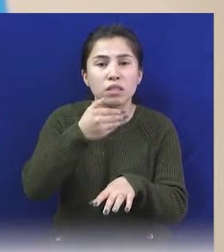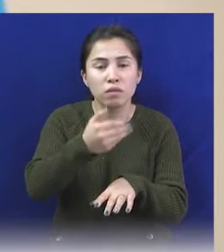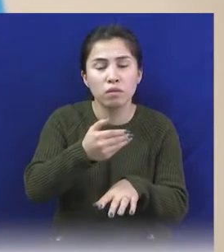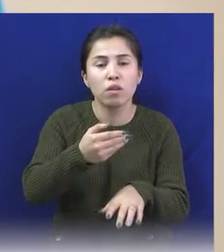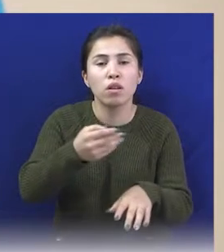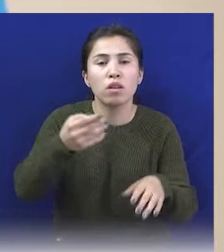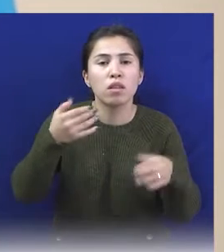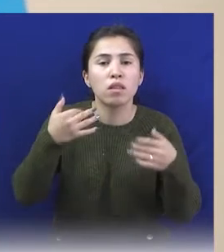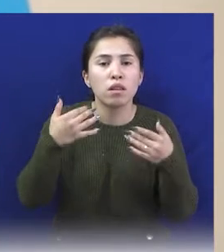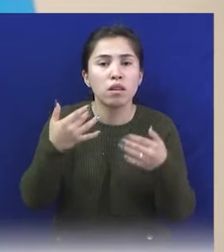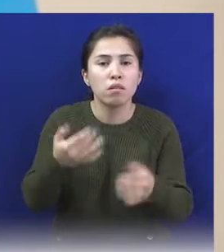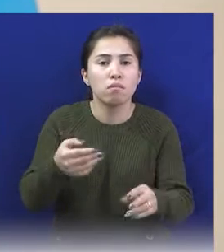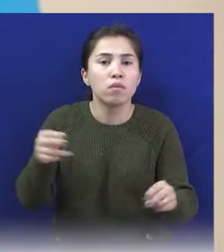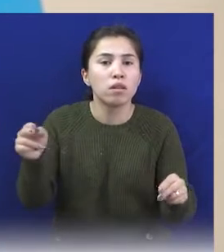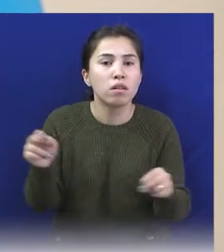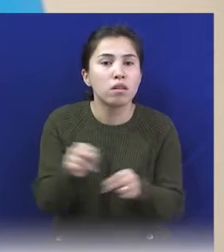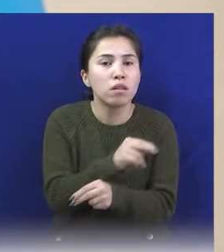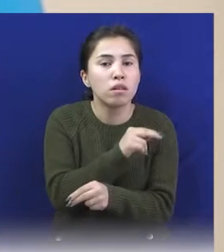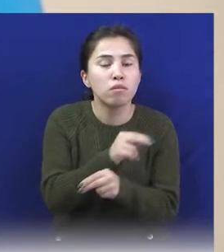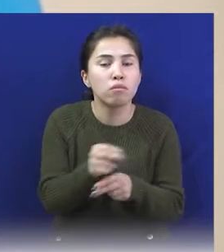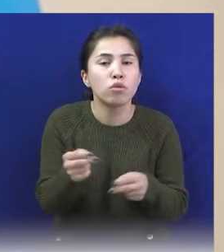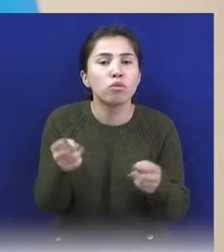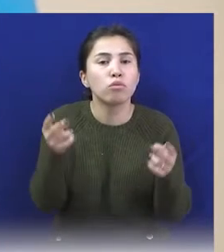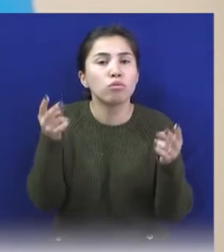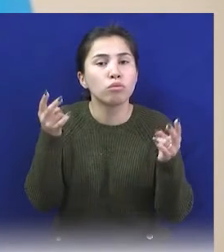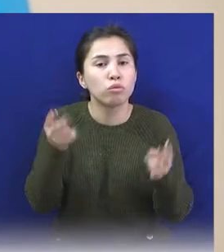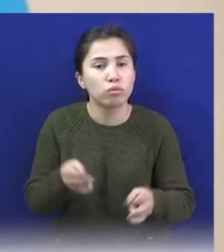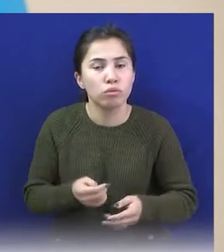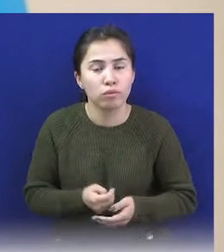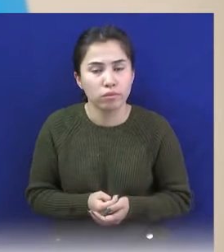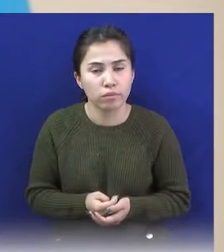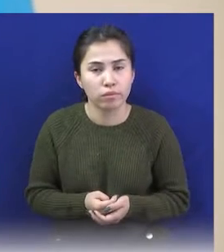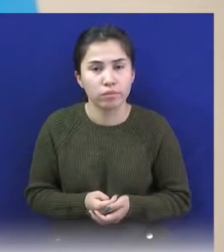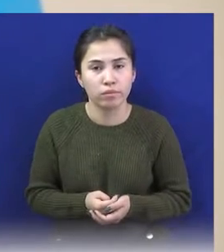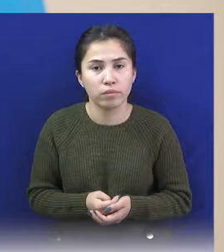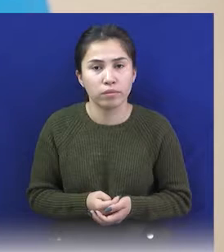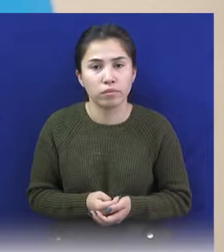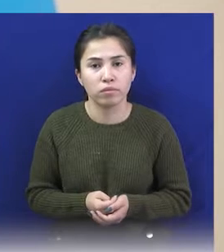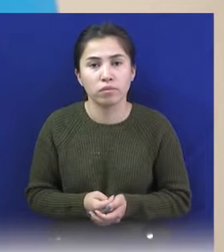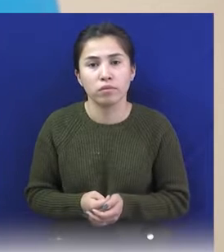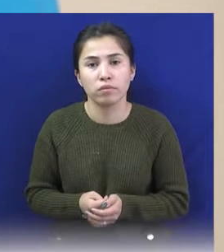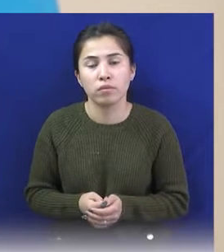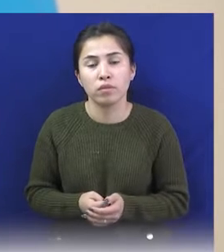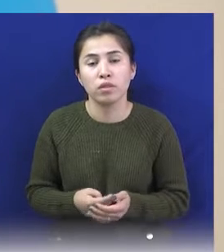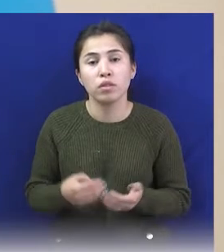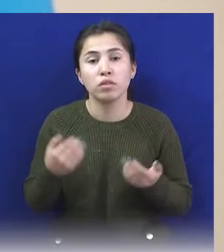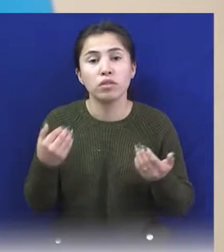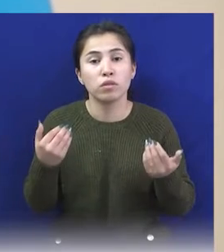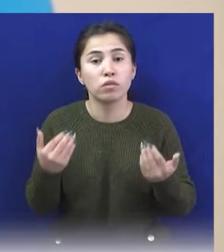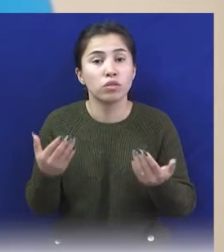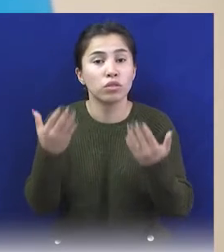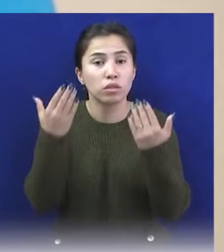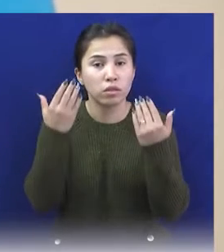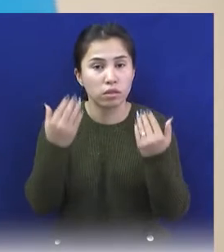Это 2128 мест, что обеспечивает посещение детского сада с детьми. В декабре откроется Центр поддержки детей с